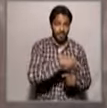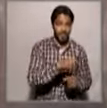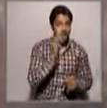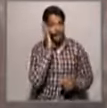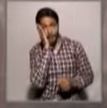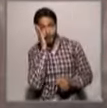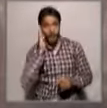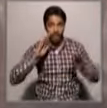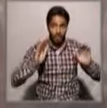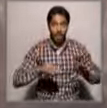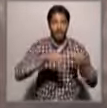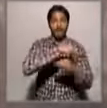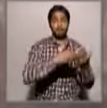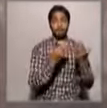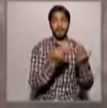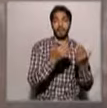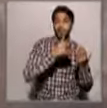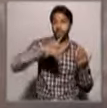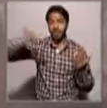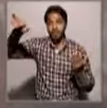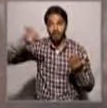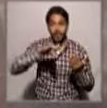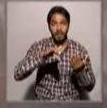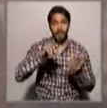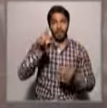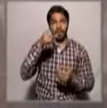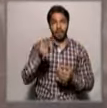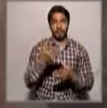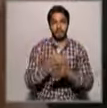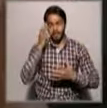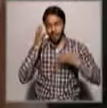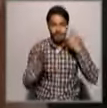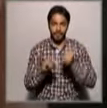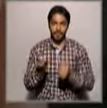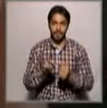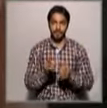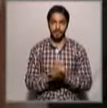أرض التنعيم حتى يجمع في الشعيرة ما بين الحل والحرام عشان ما نلخبطش الحجة منى.